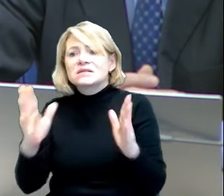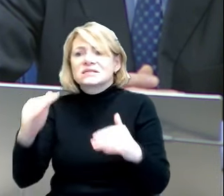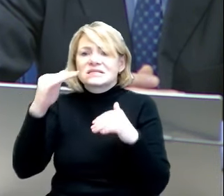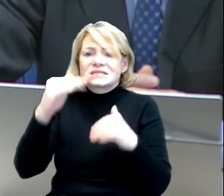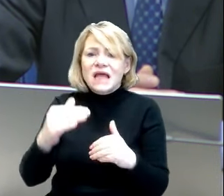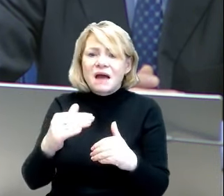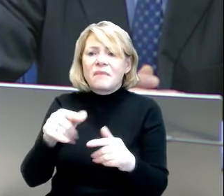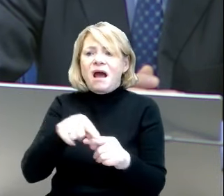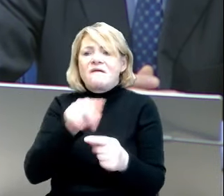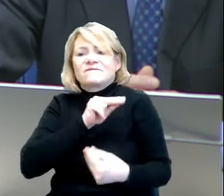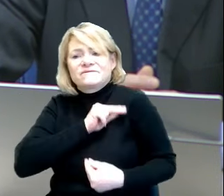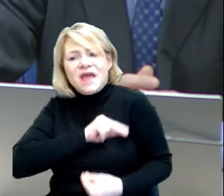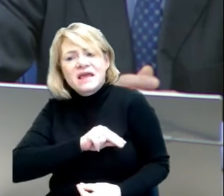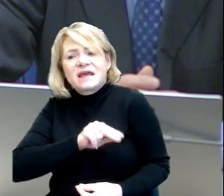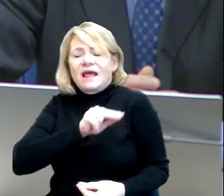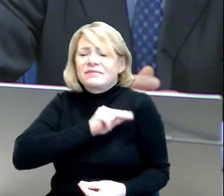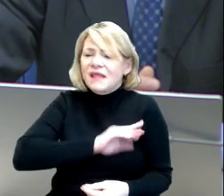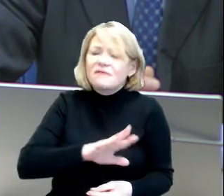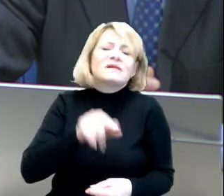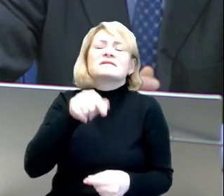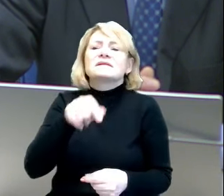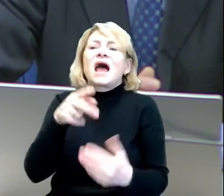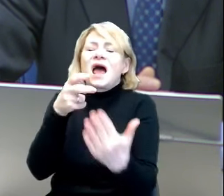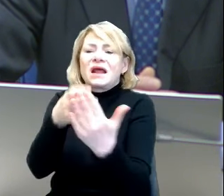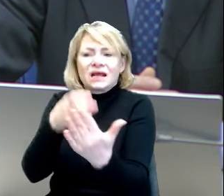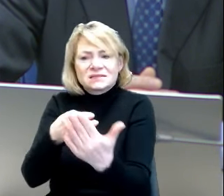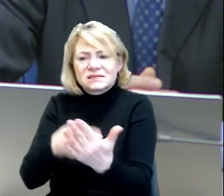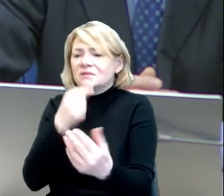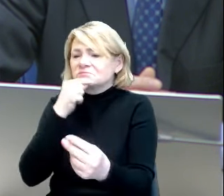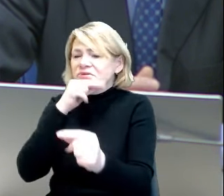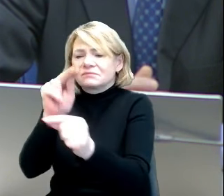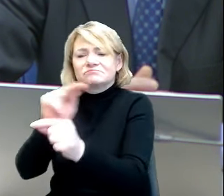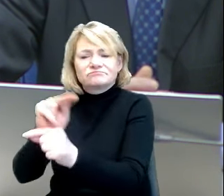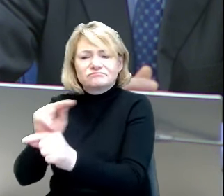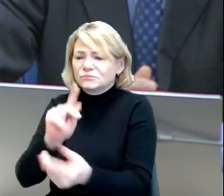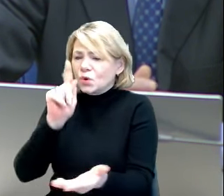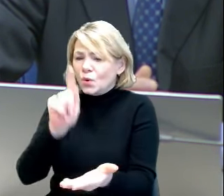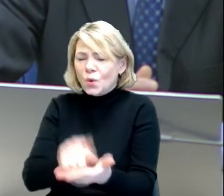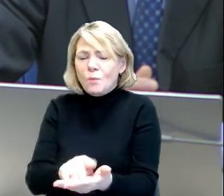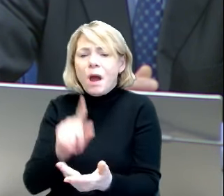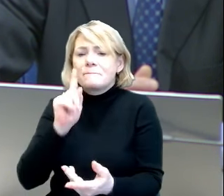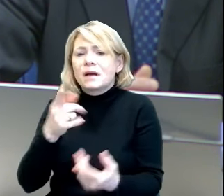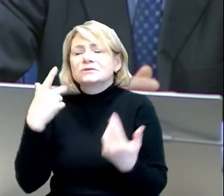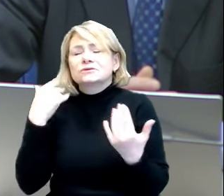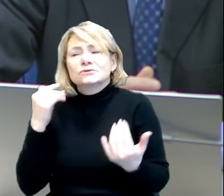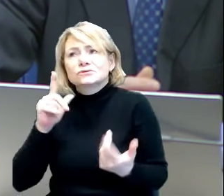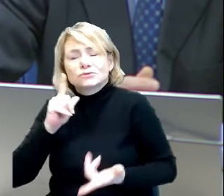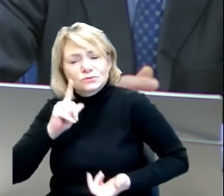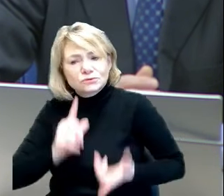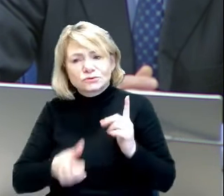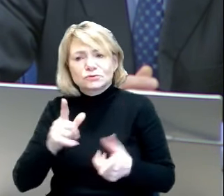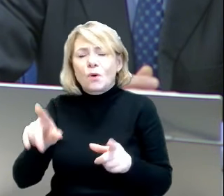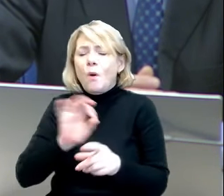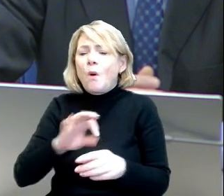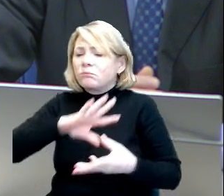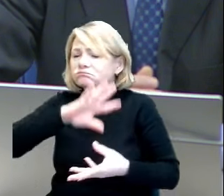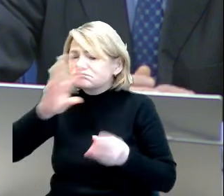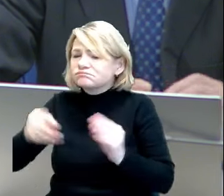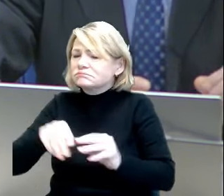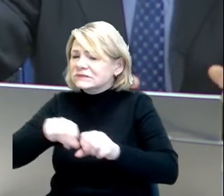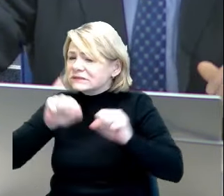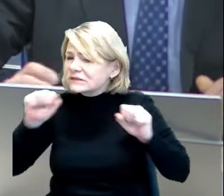veikianti ją reikėtų tobulinti registracijos bet šiaip mes turime kalbėti apie bendrą strategiją